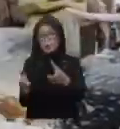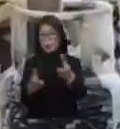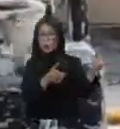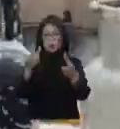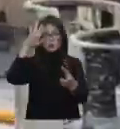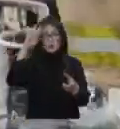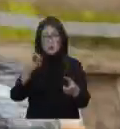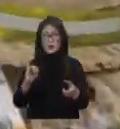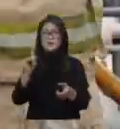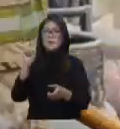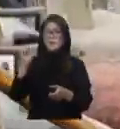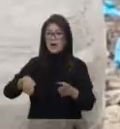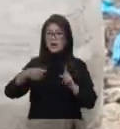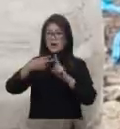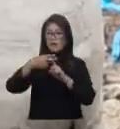menggunakan foam atau busa.